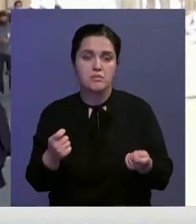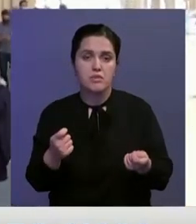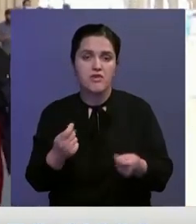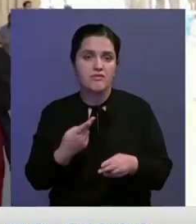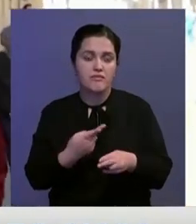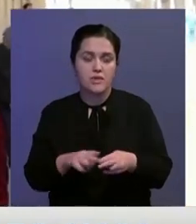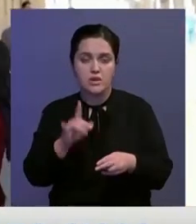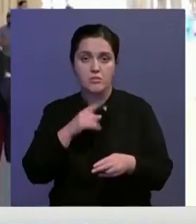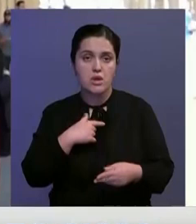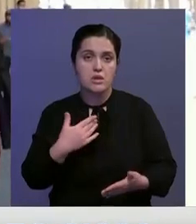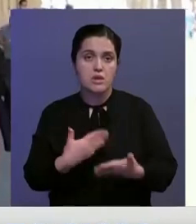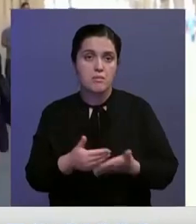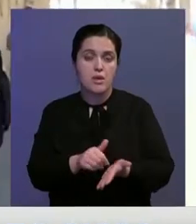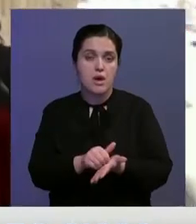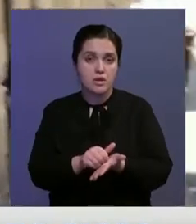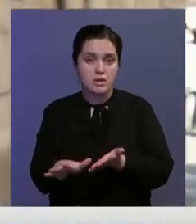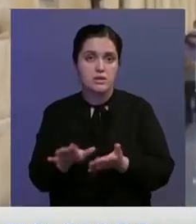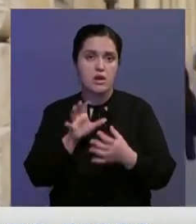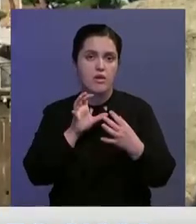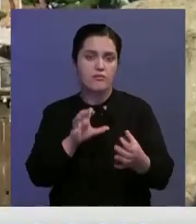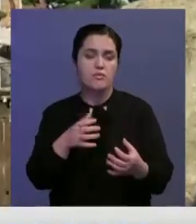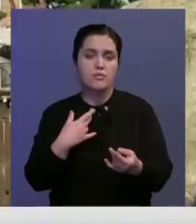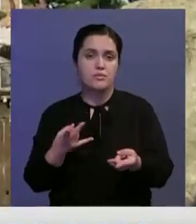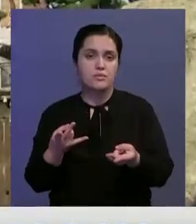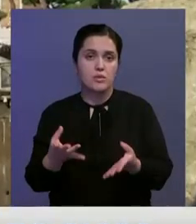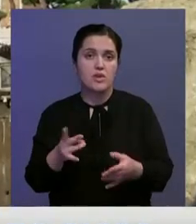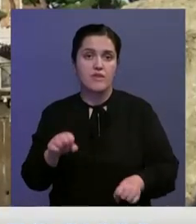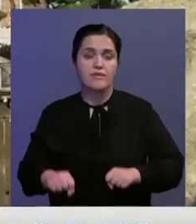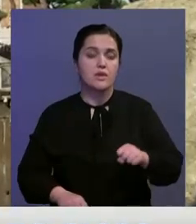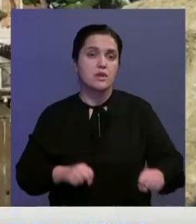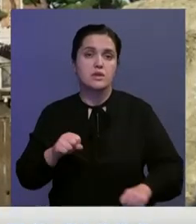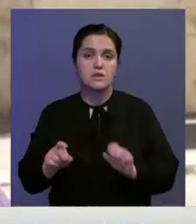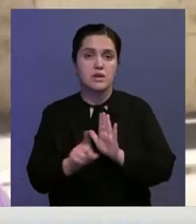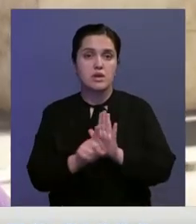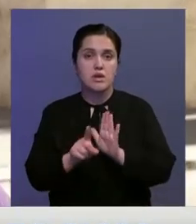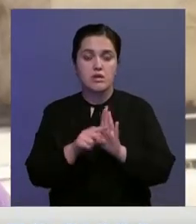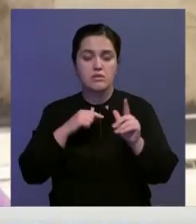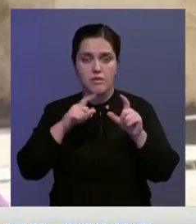вреда. Я, например, отказался от общественного транспорта, но даже на велосипеде езжу в маске.